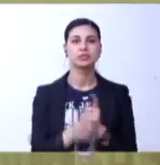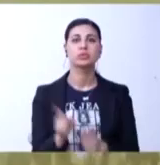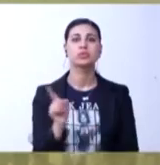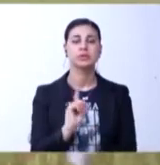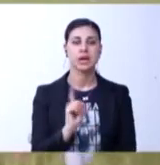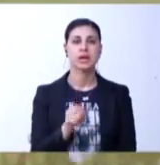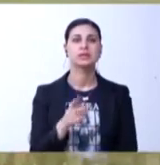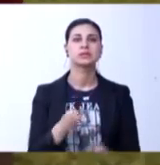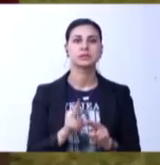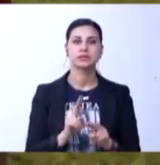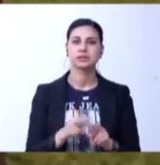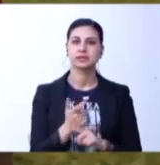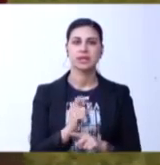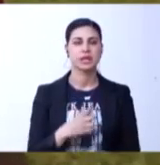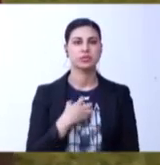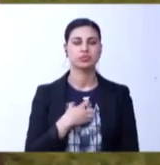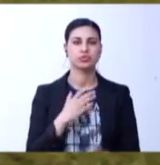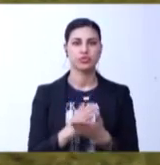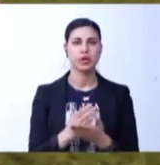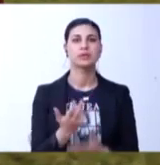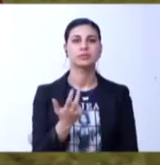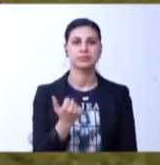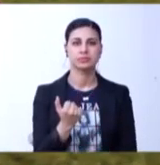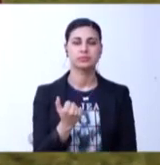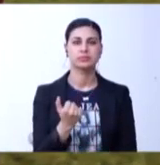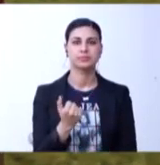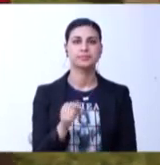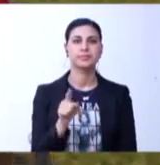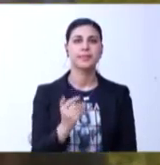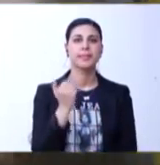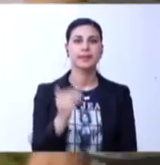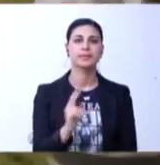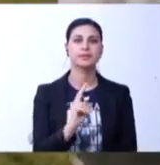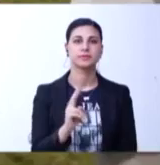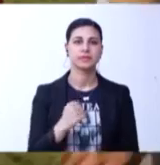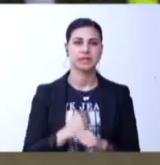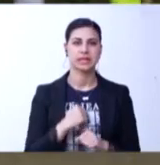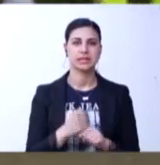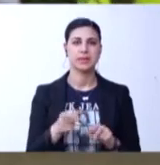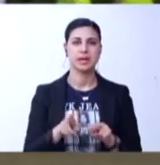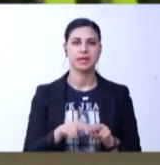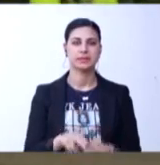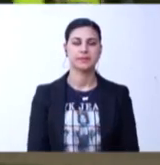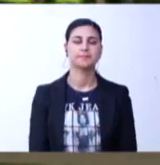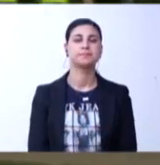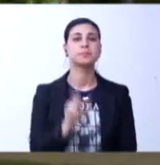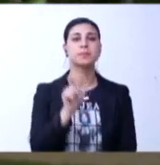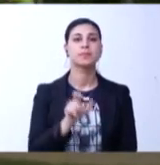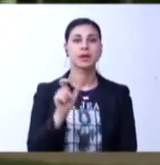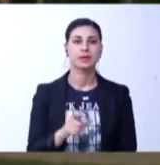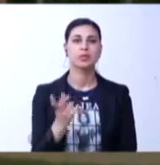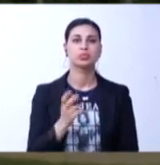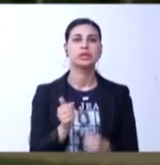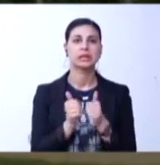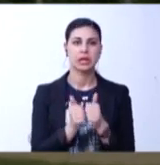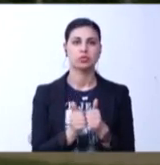ეს ჩვენთვისაც ძალიან მნიშვნელოვანია და რა თქმა უნდა იმათვისაც ვისთვისაც კეთდება. ადამიანებს უნდა